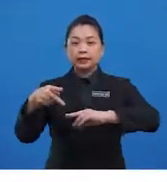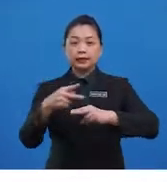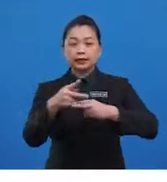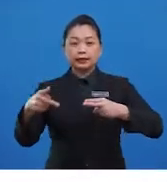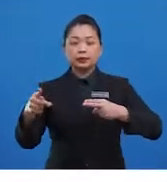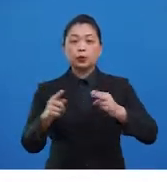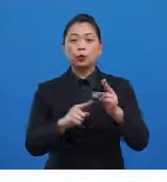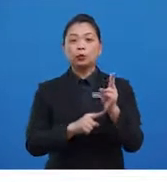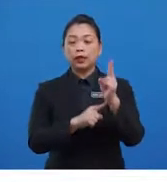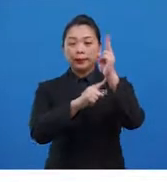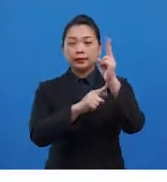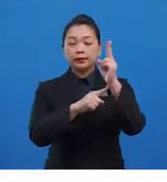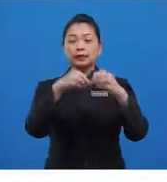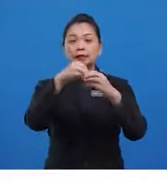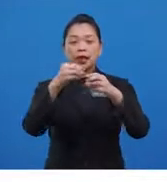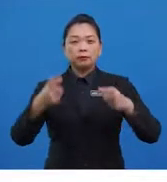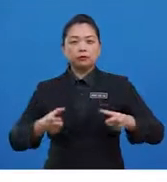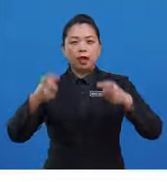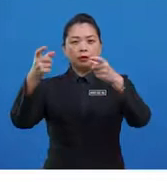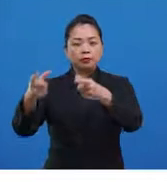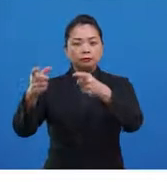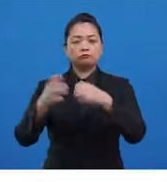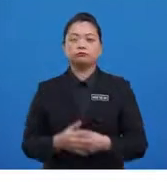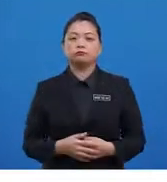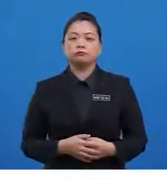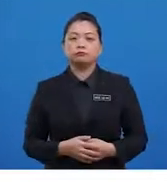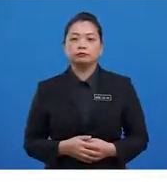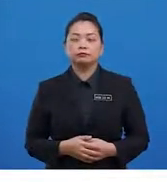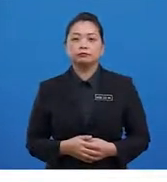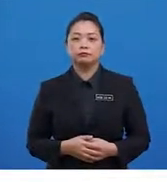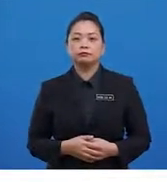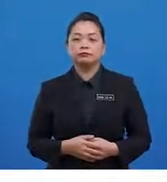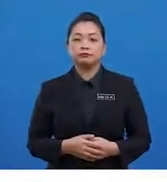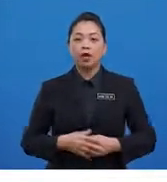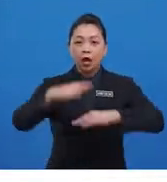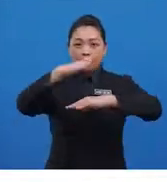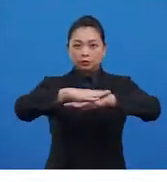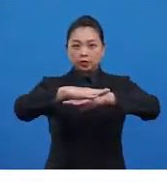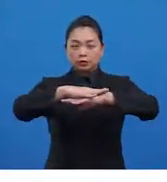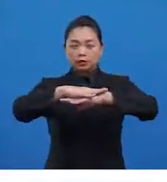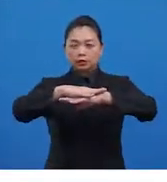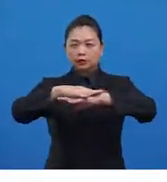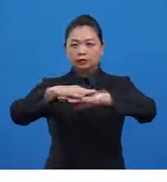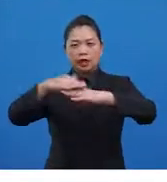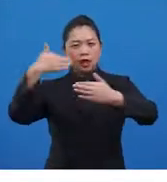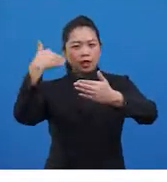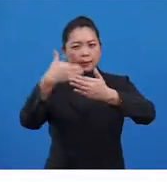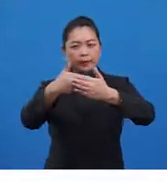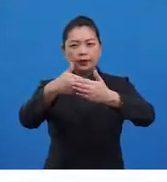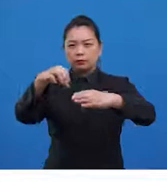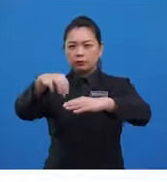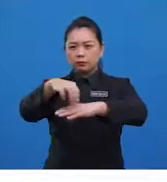dalam istiadat pertabalan. Bahagian hulu hingga ke sarung keris ini disalut dengan